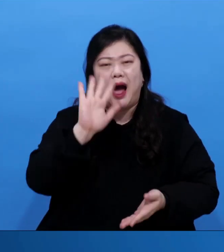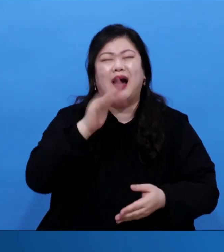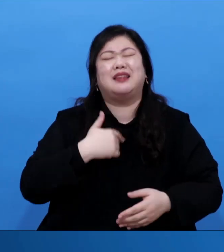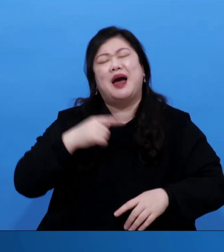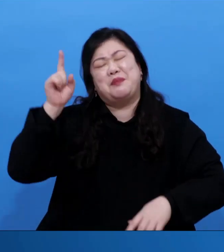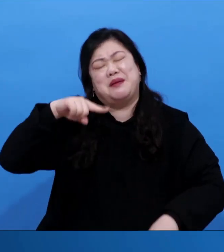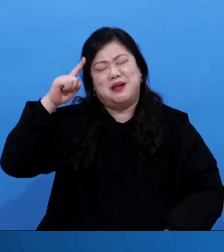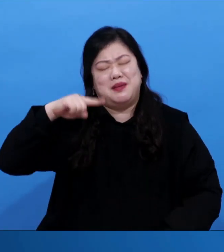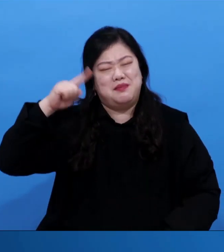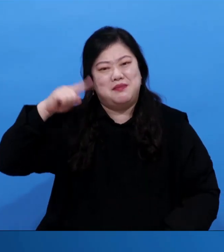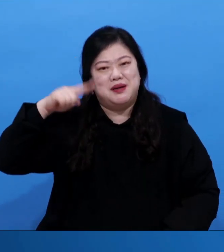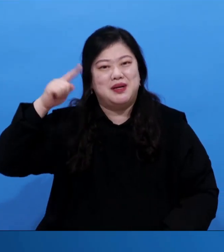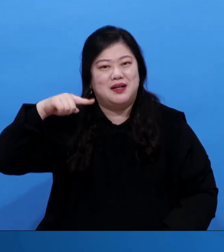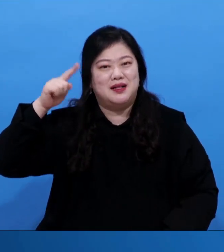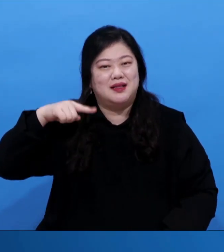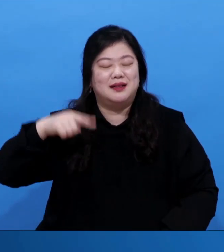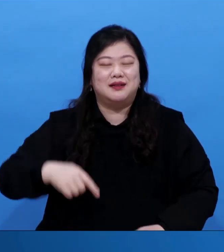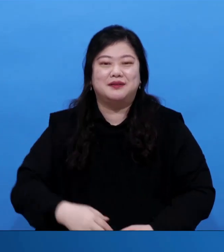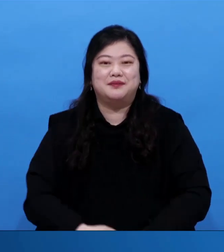전에는 시간을 정해 하다가